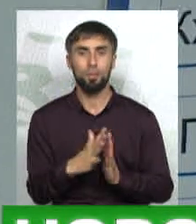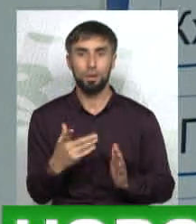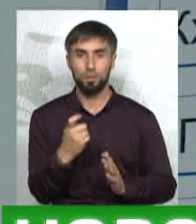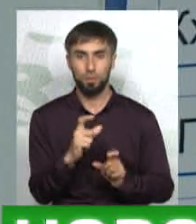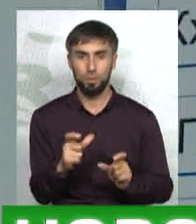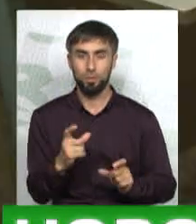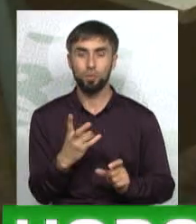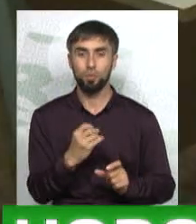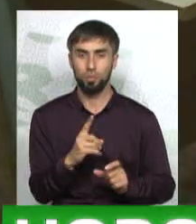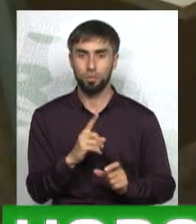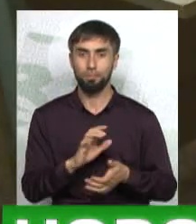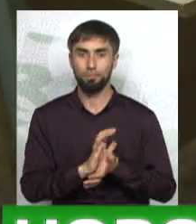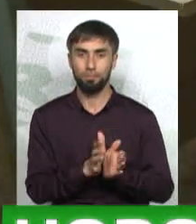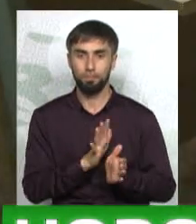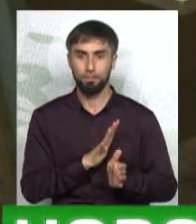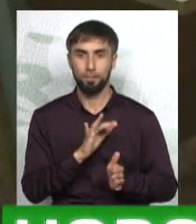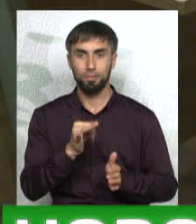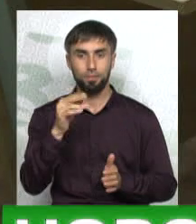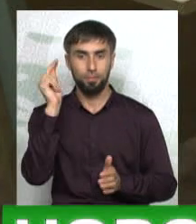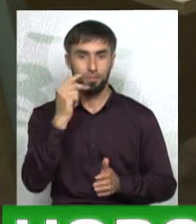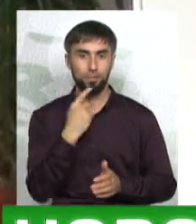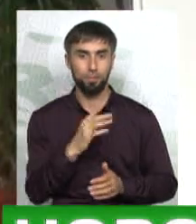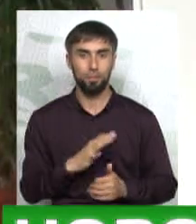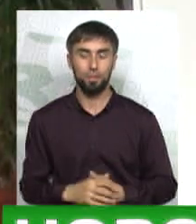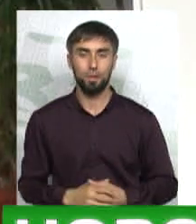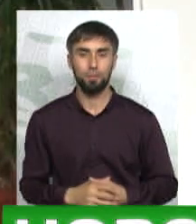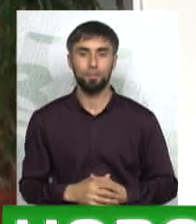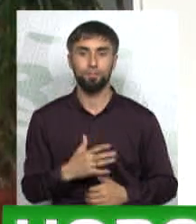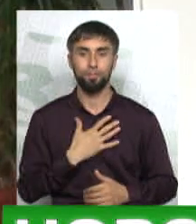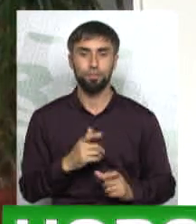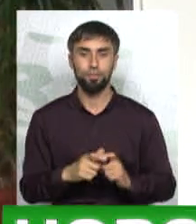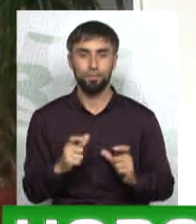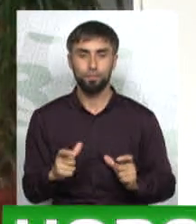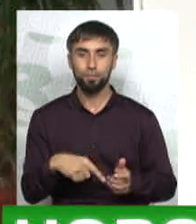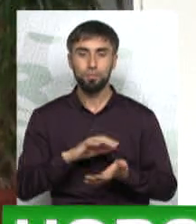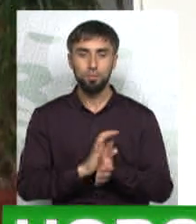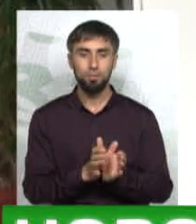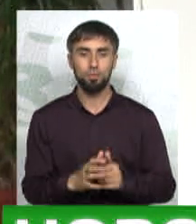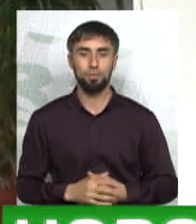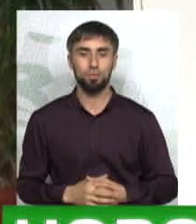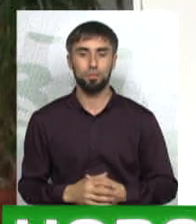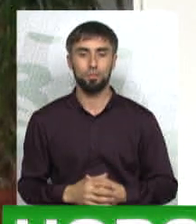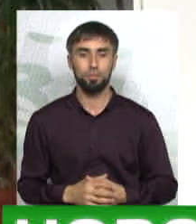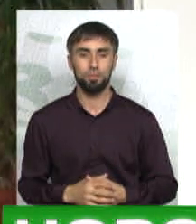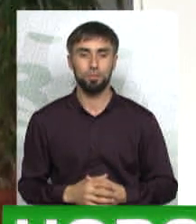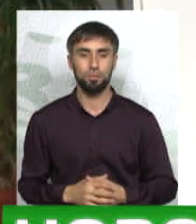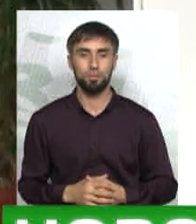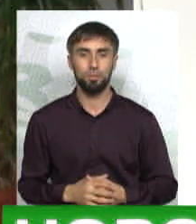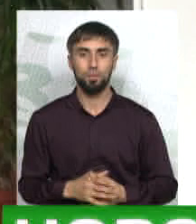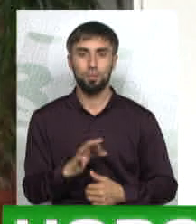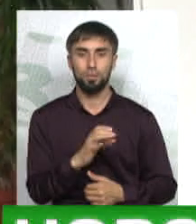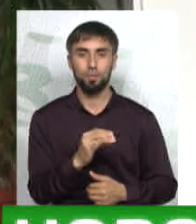100, что негативно влияло на образовательный процесс. Наша школа перегружена. Особенно много